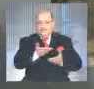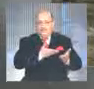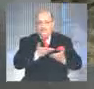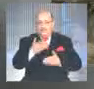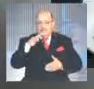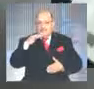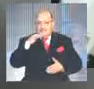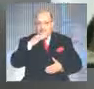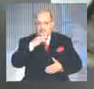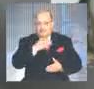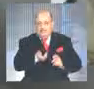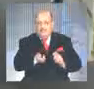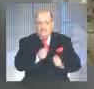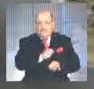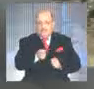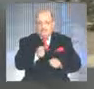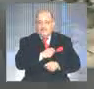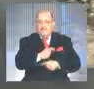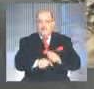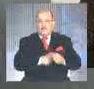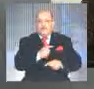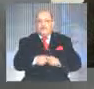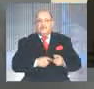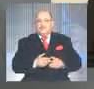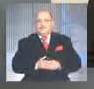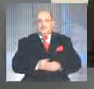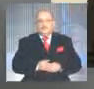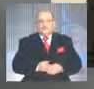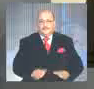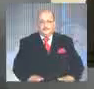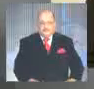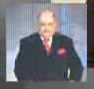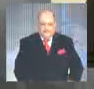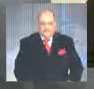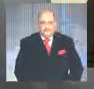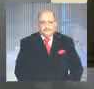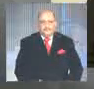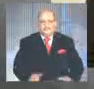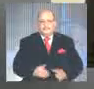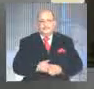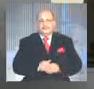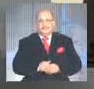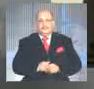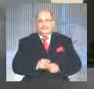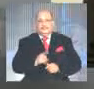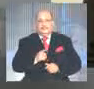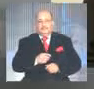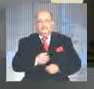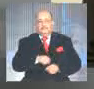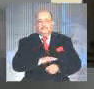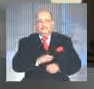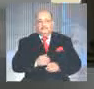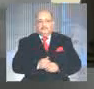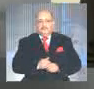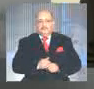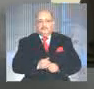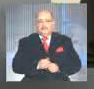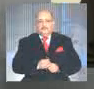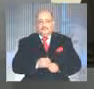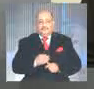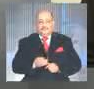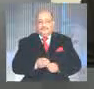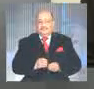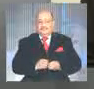بذلك الوضعية السيئة للمحيط أكثر سوءا. النهارة هذه قليل تو اللي يهز البوبالات وكي